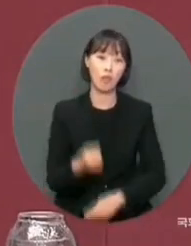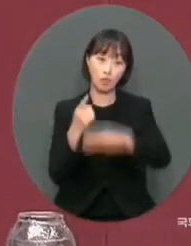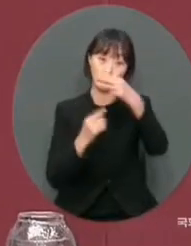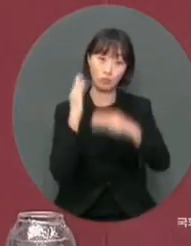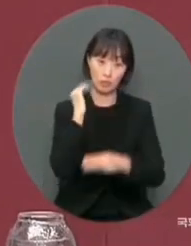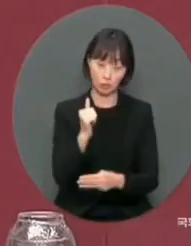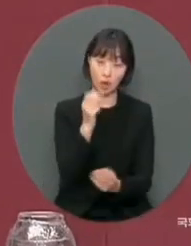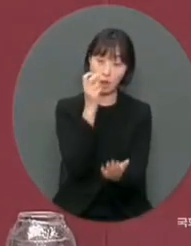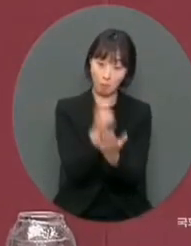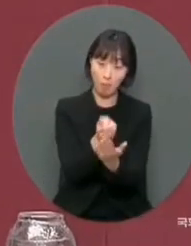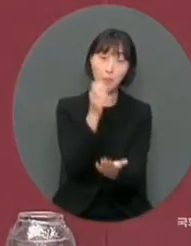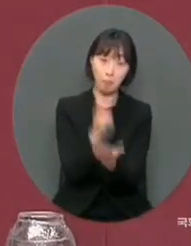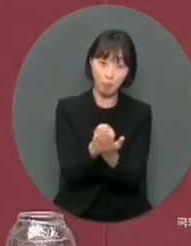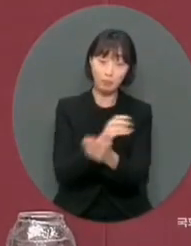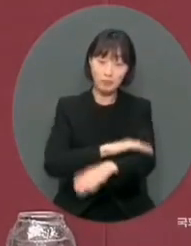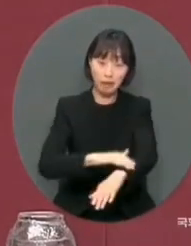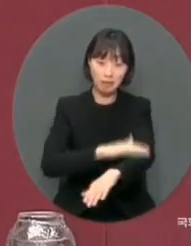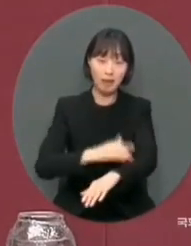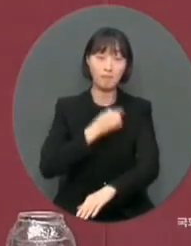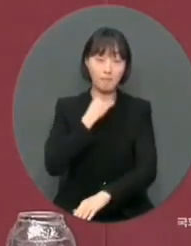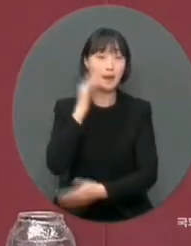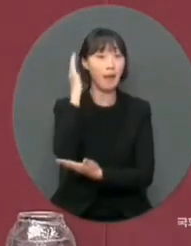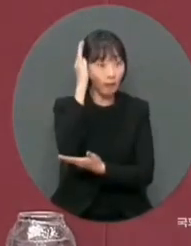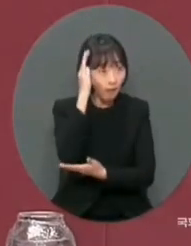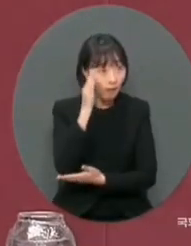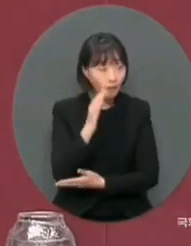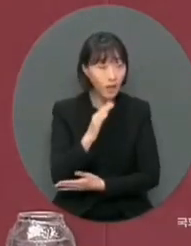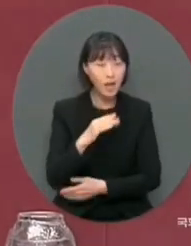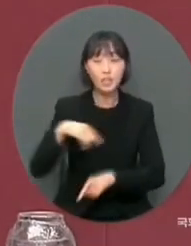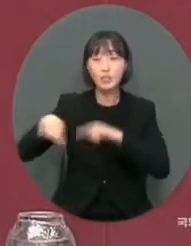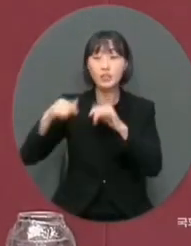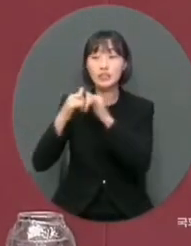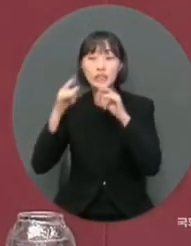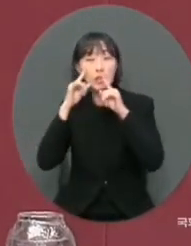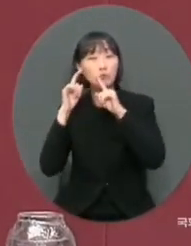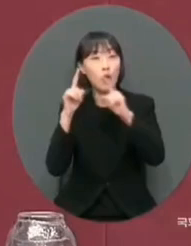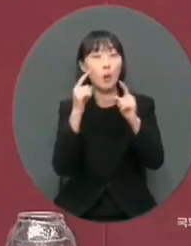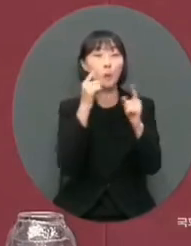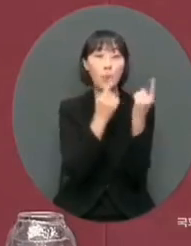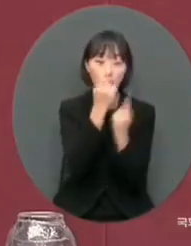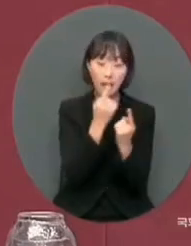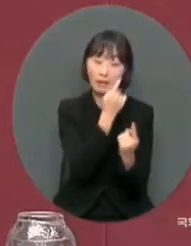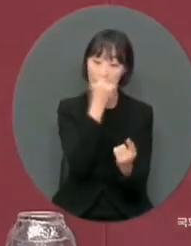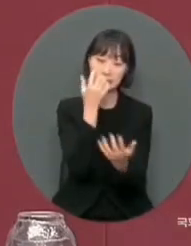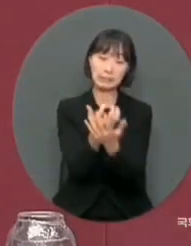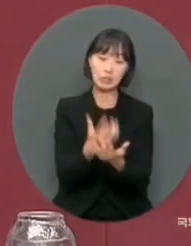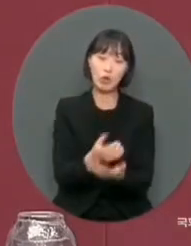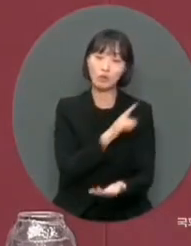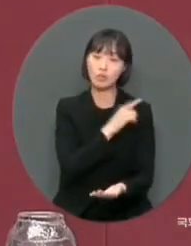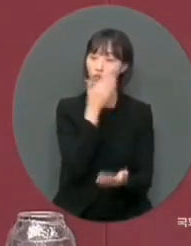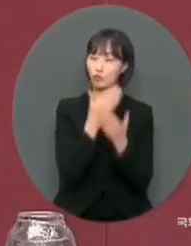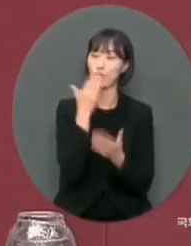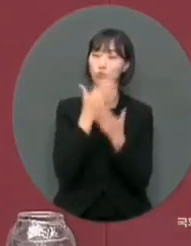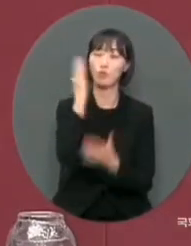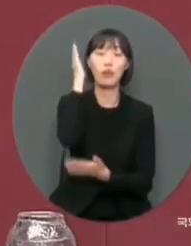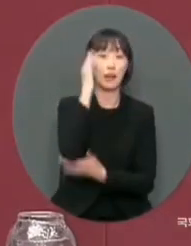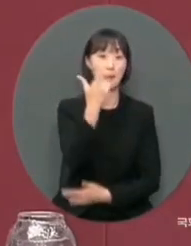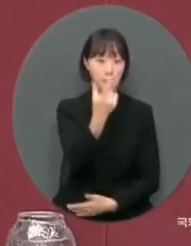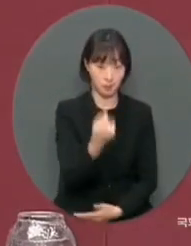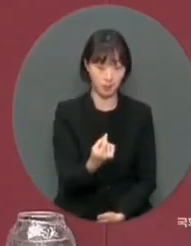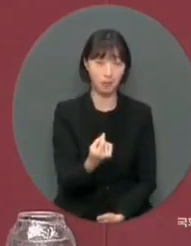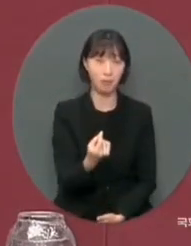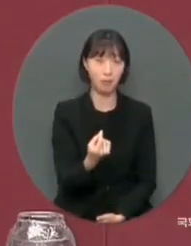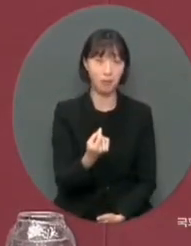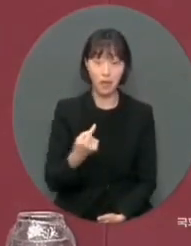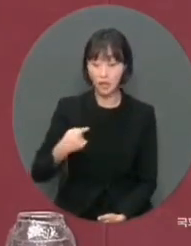원칙이죠. 그렇기 때문에 정치인들의 의혹 제기보다 증거로서 확인된 물증이 더 중요하다고 얘기합니다. 제가 들고